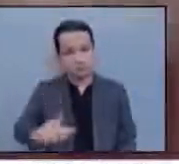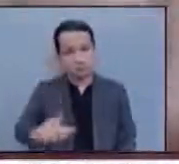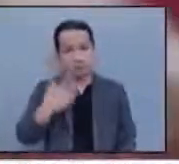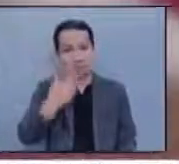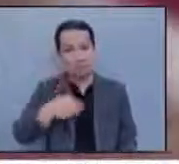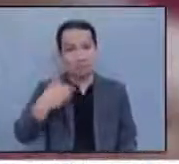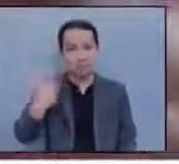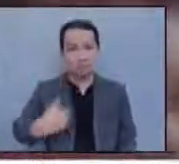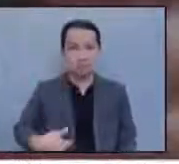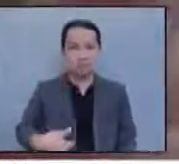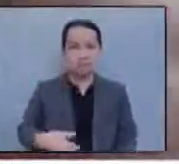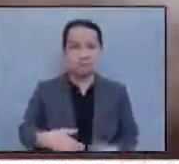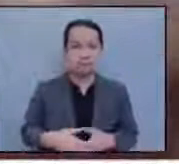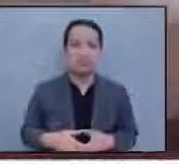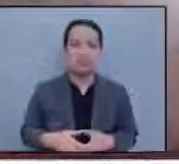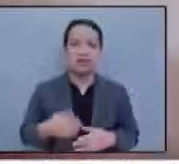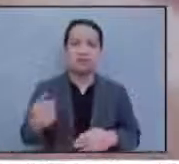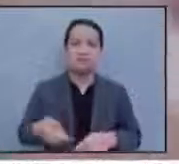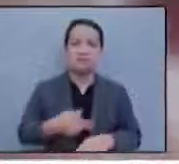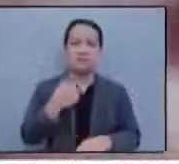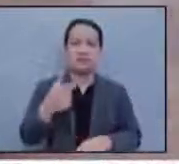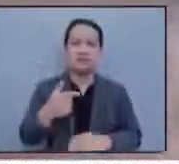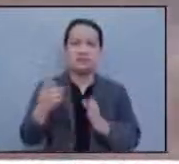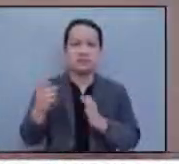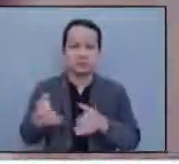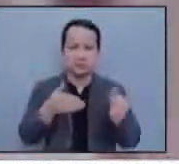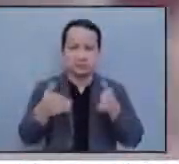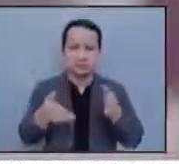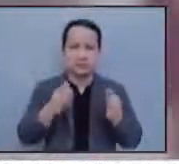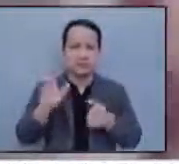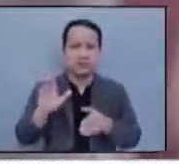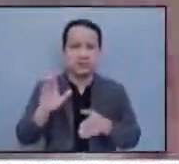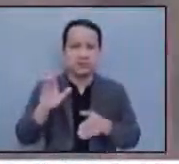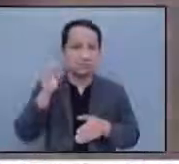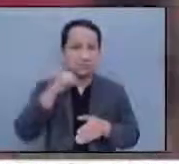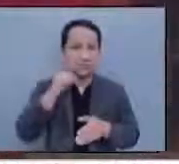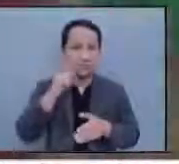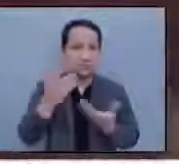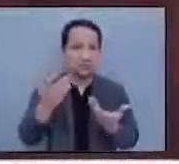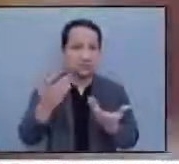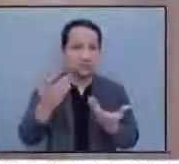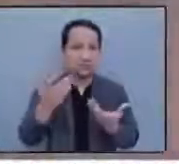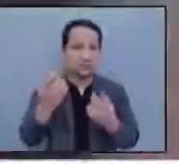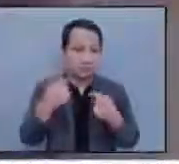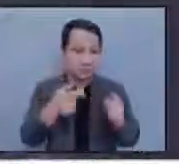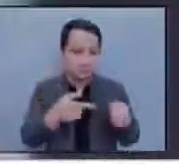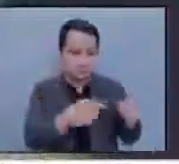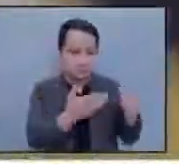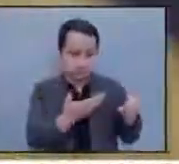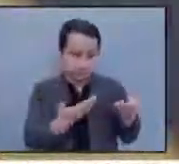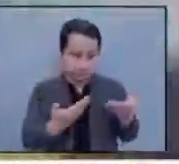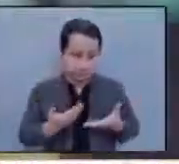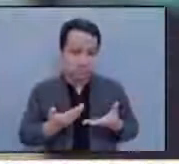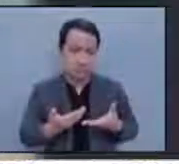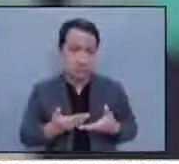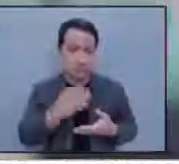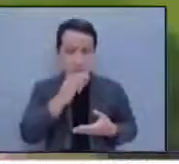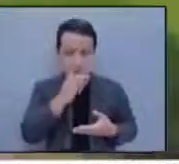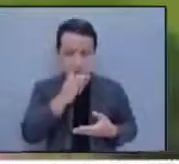kanya, matagal nang nakaplano ang kasal ng kanyang kapatid at pinipilit siya nito na maging Maid of Honor